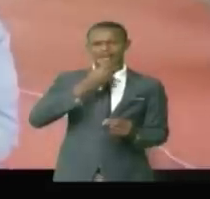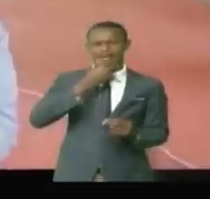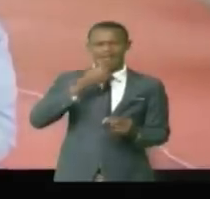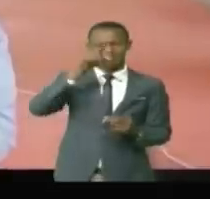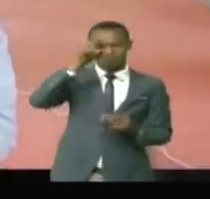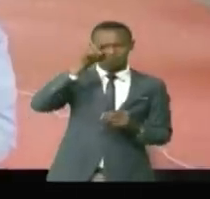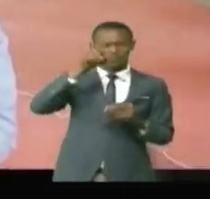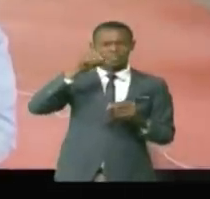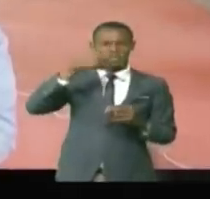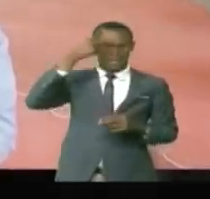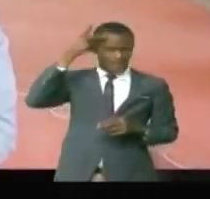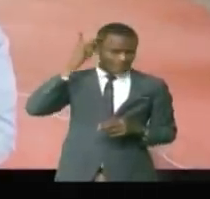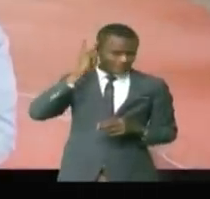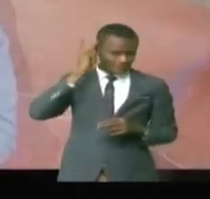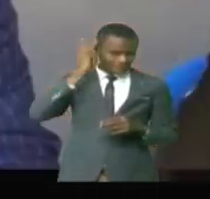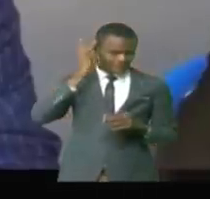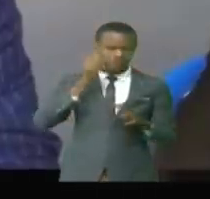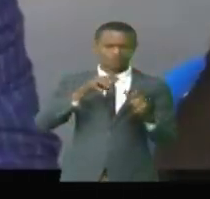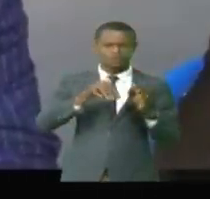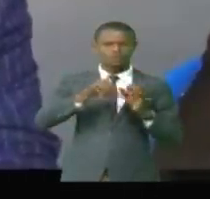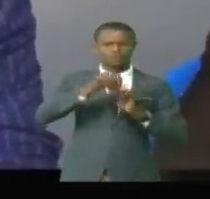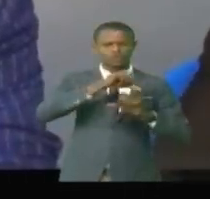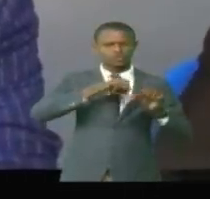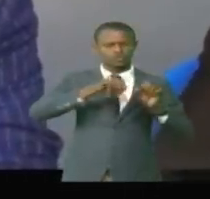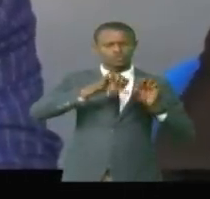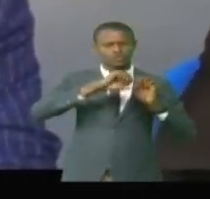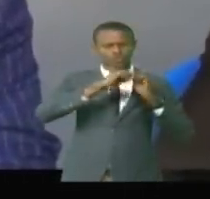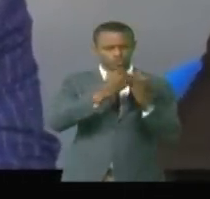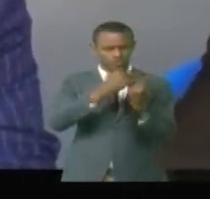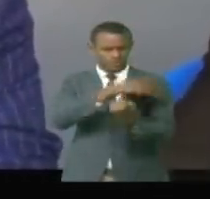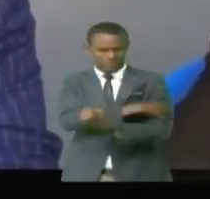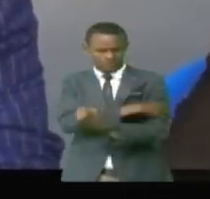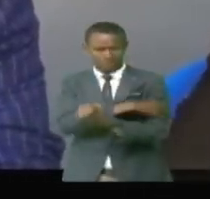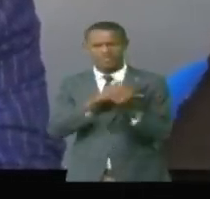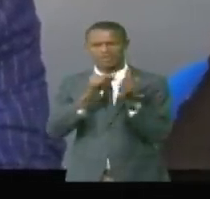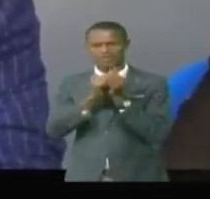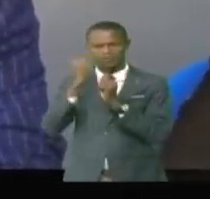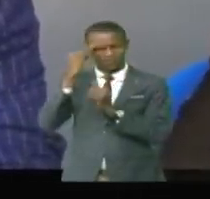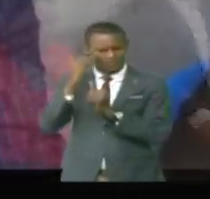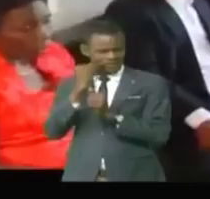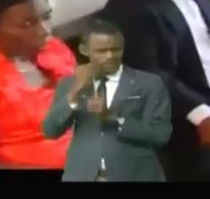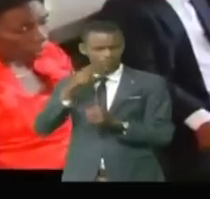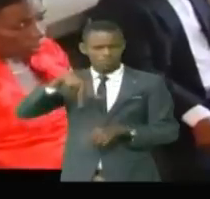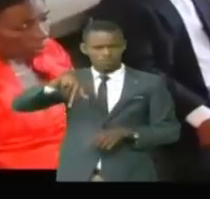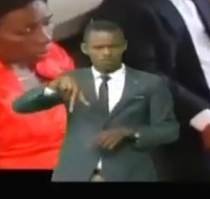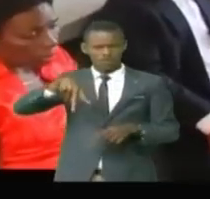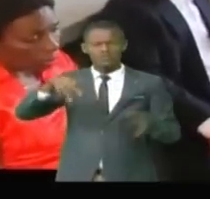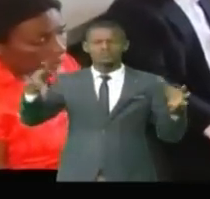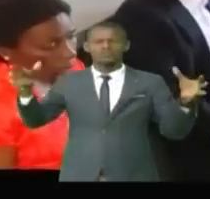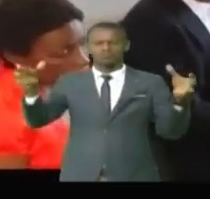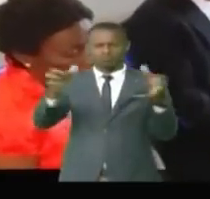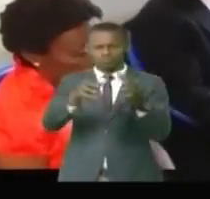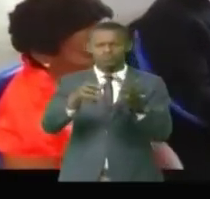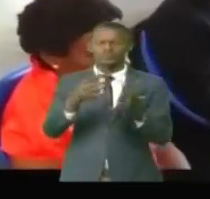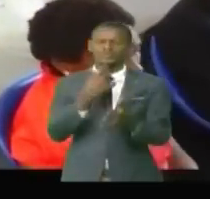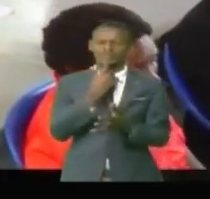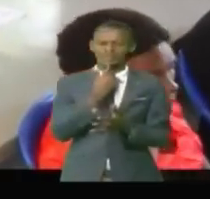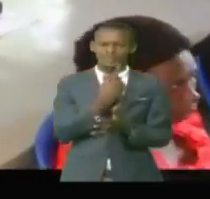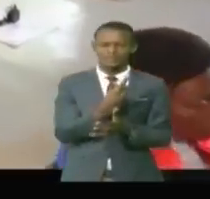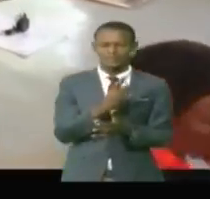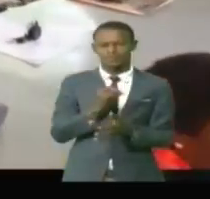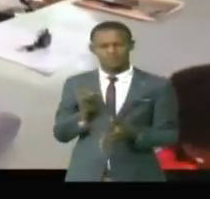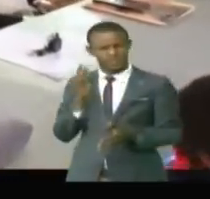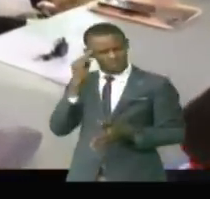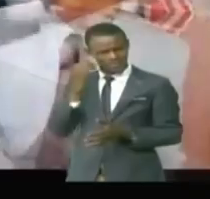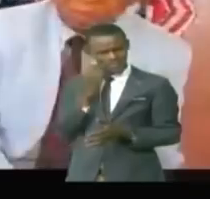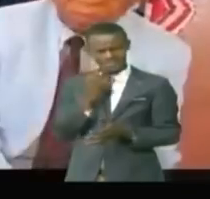du Kasaï et la société civile. Bowenga Efonge Beauregard n'a pas manqué à féliciter le gouverneur de province pour l'intérêt